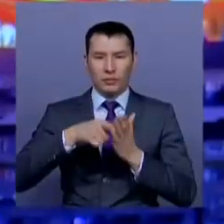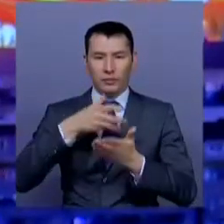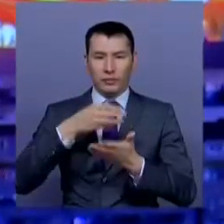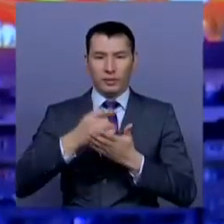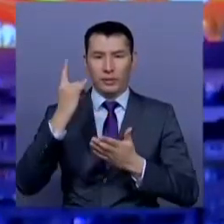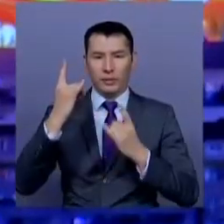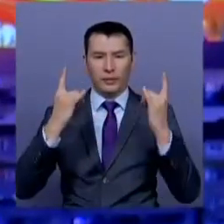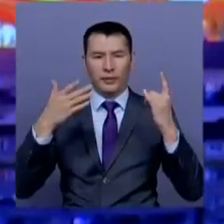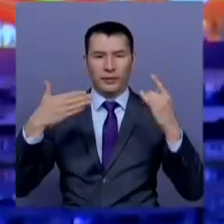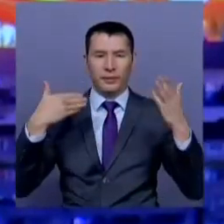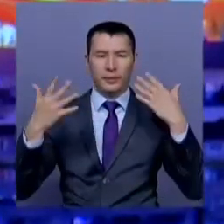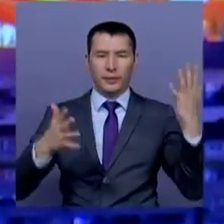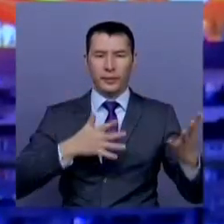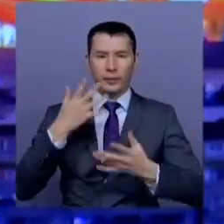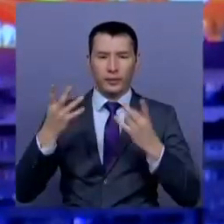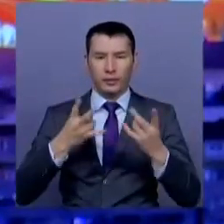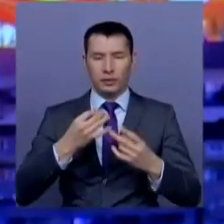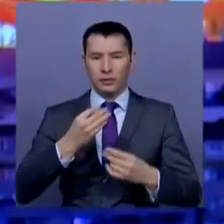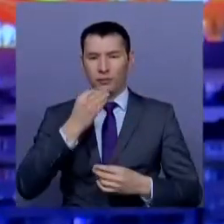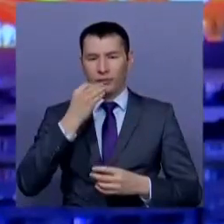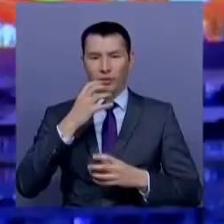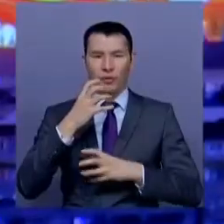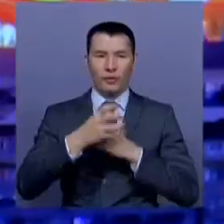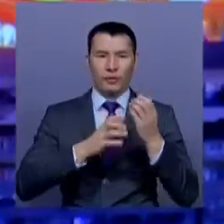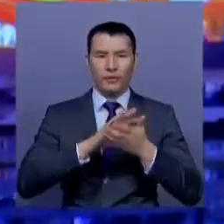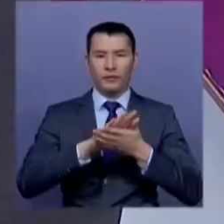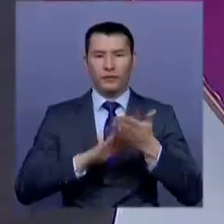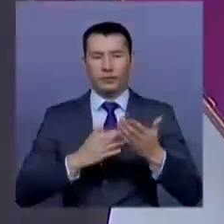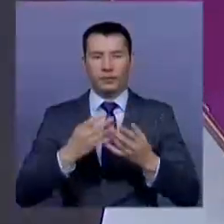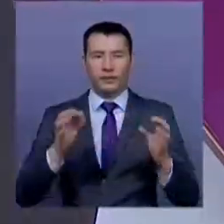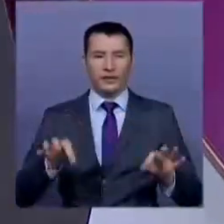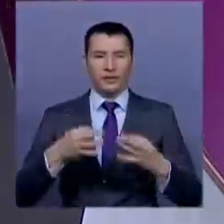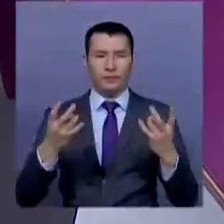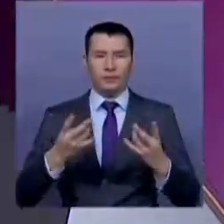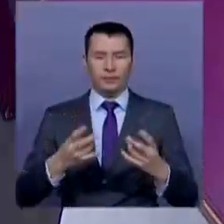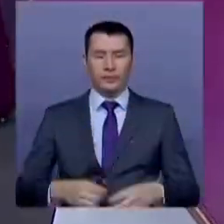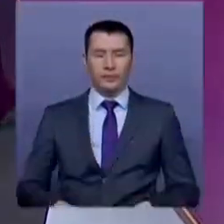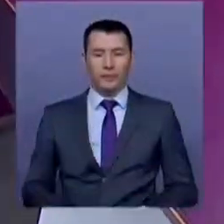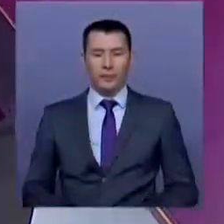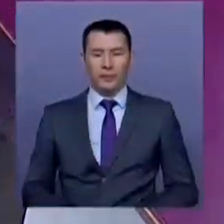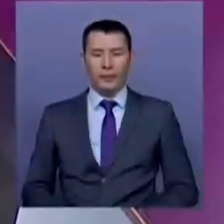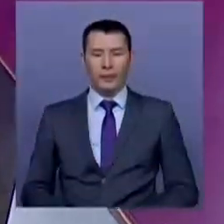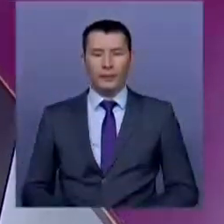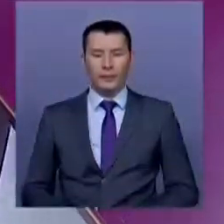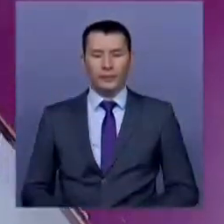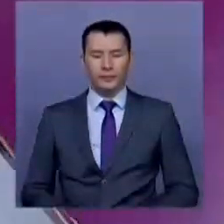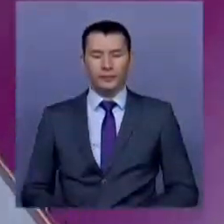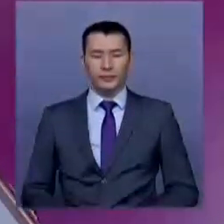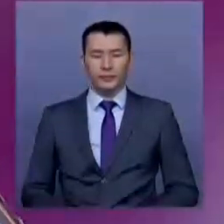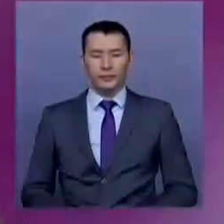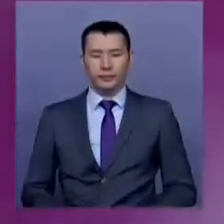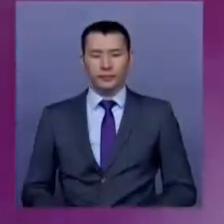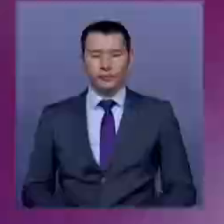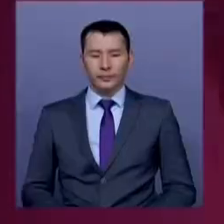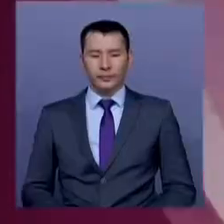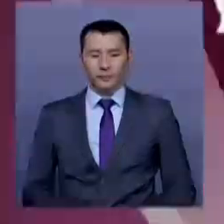офисы. Укрепляйте иммунитет, питаясь свежими овощами и фруктами. Это итоговый выпуск новостей. Смотрите далее.